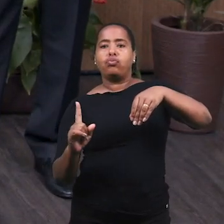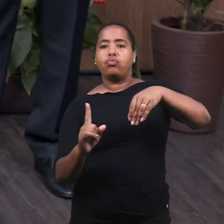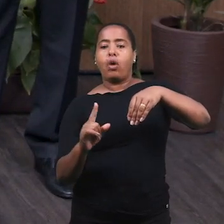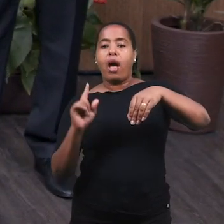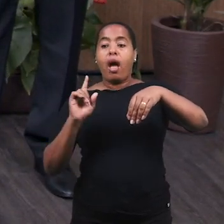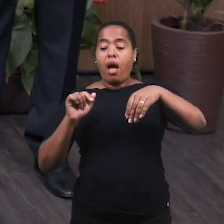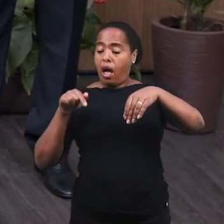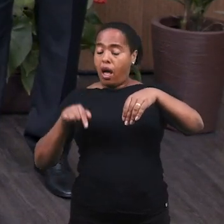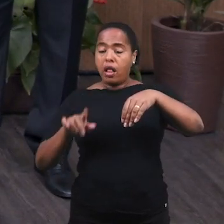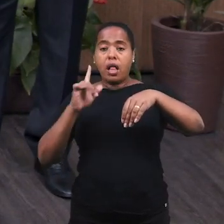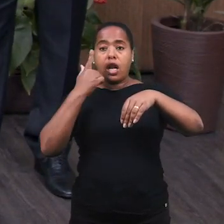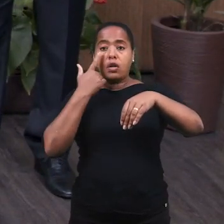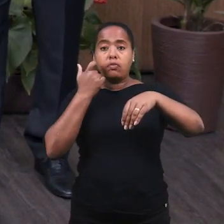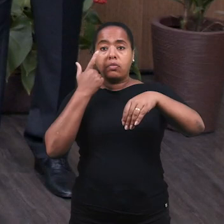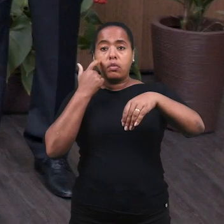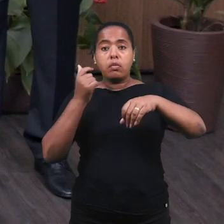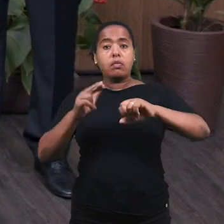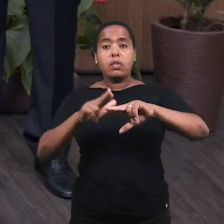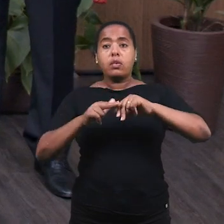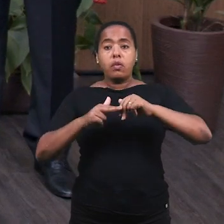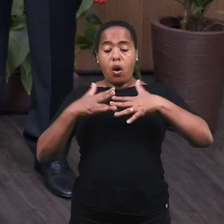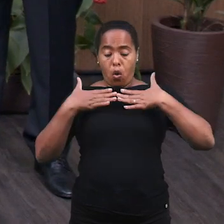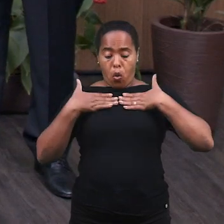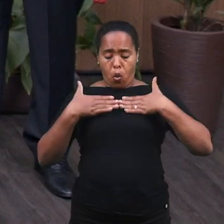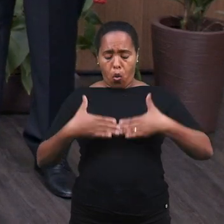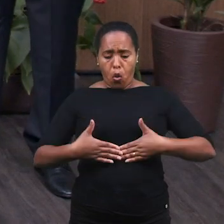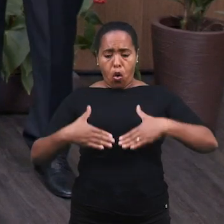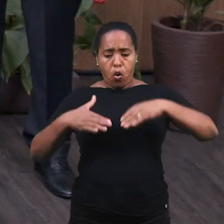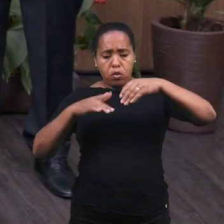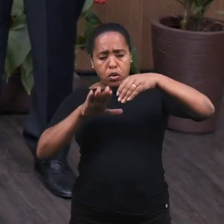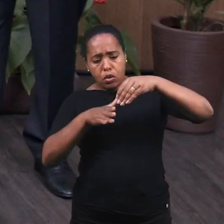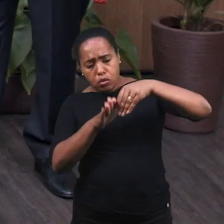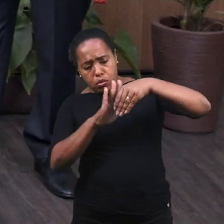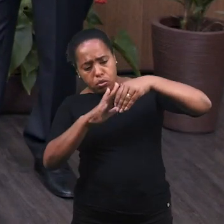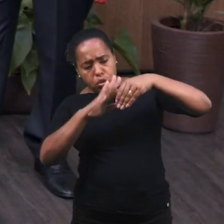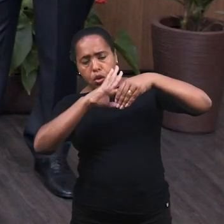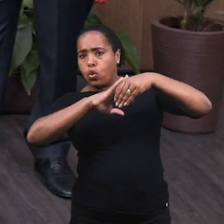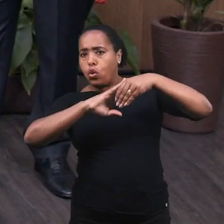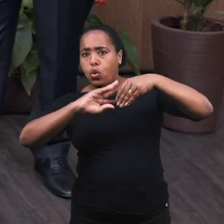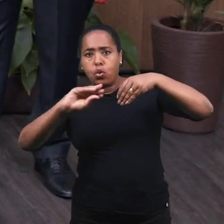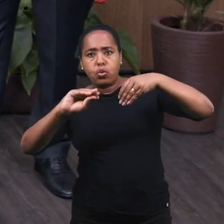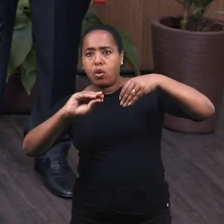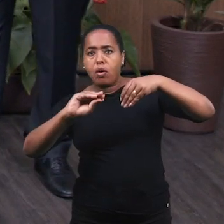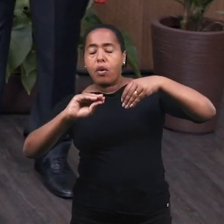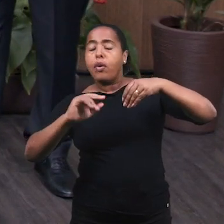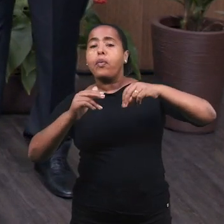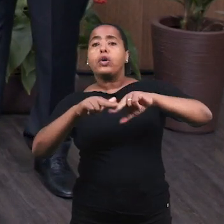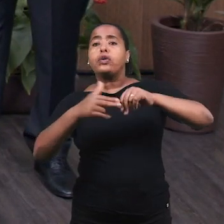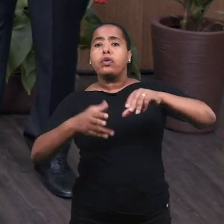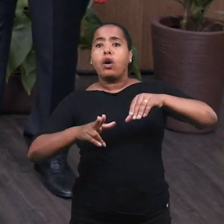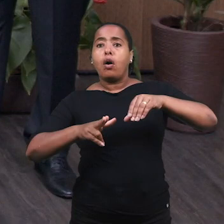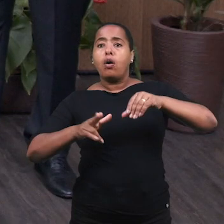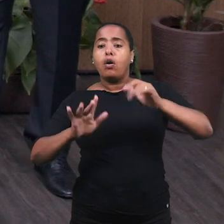гробу Иисуса. Она плакала, потому что тело Иисуса не было в гробнице.